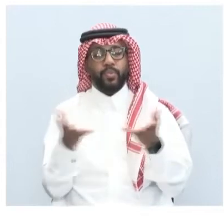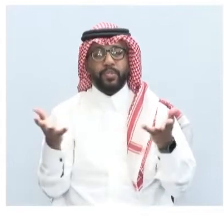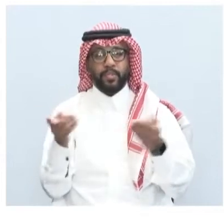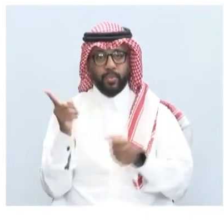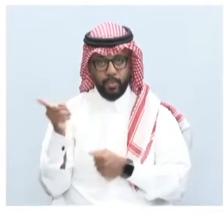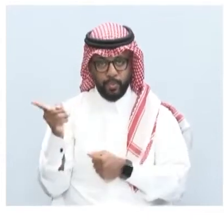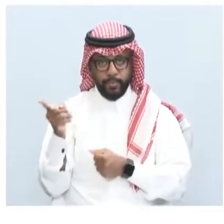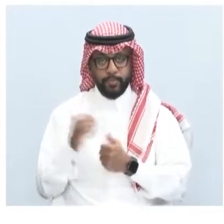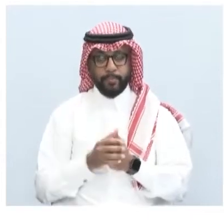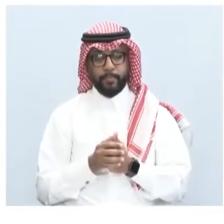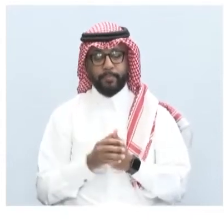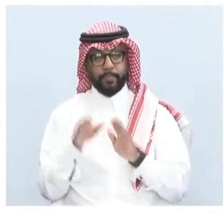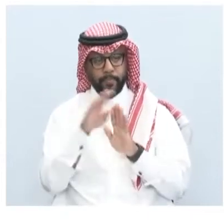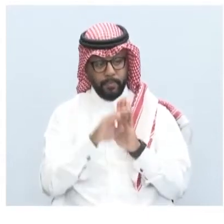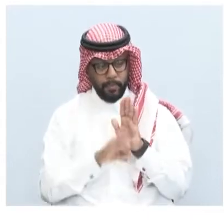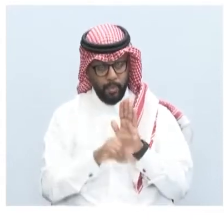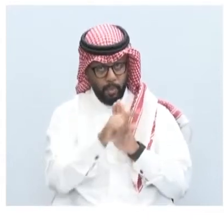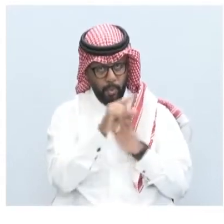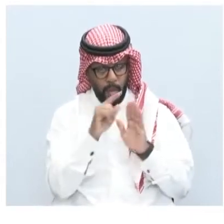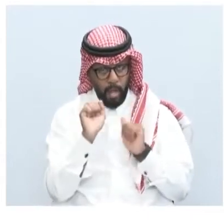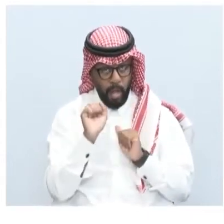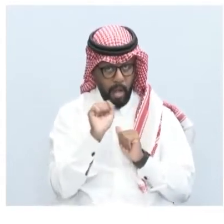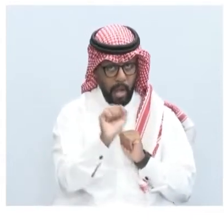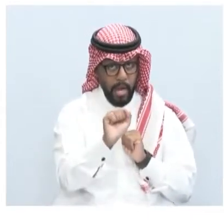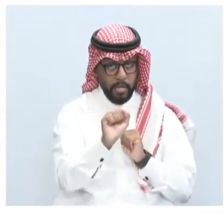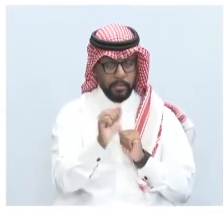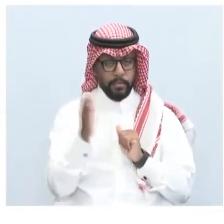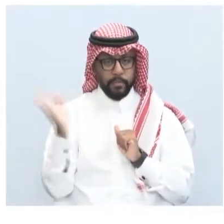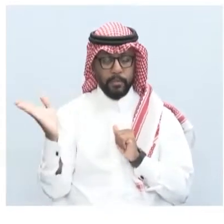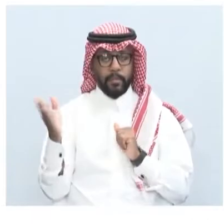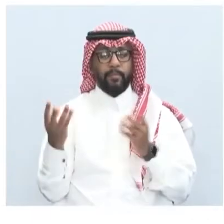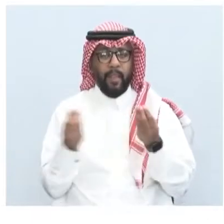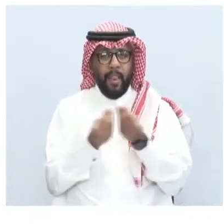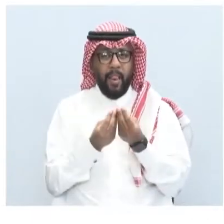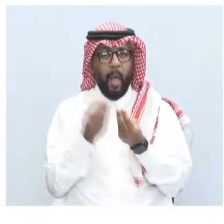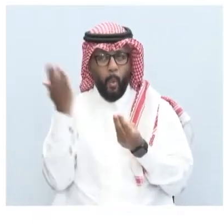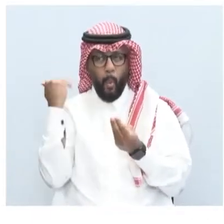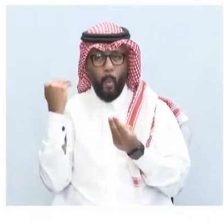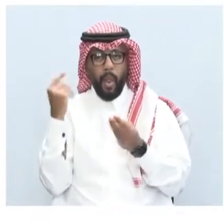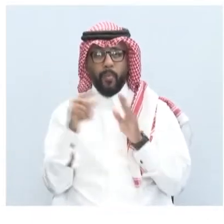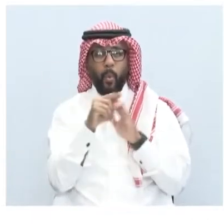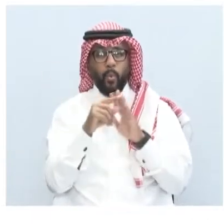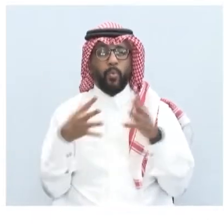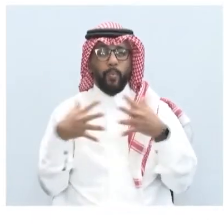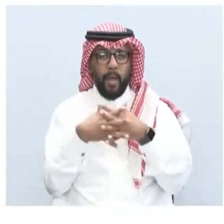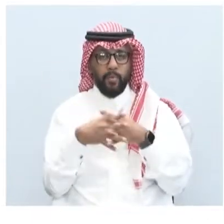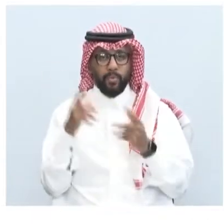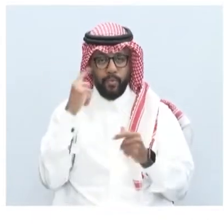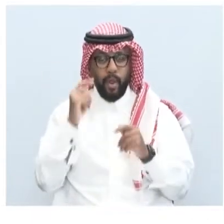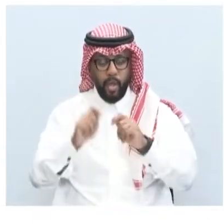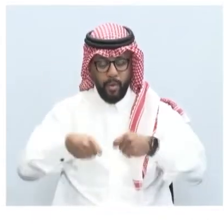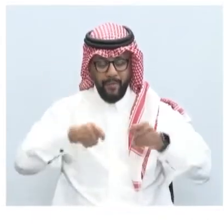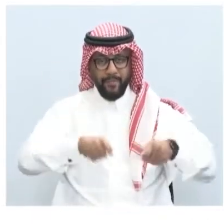باذن الله عز وجل في هذه في هذه الحصه تابع لموضوع الخوف والجورب